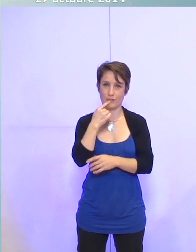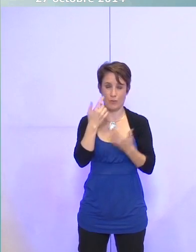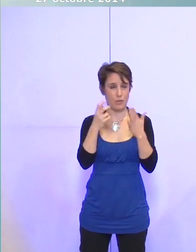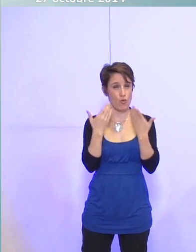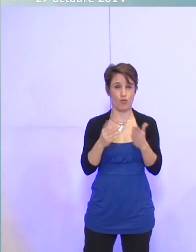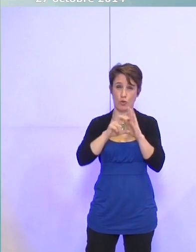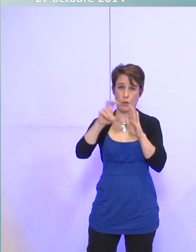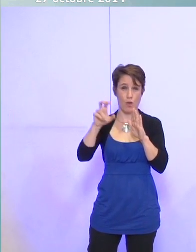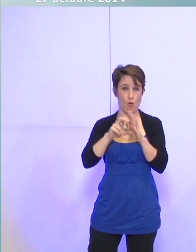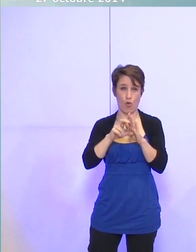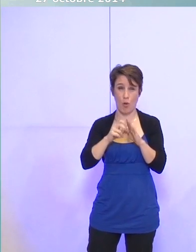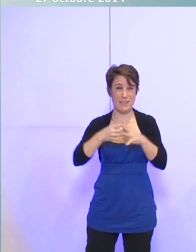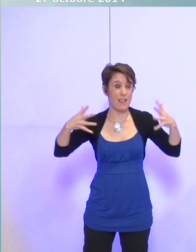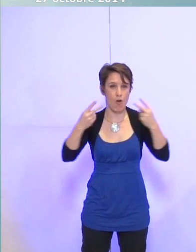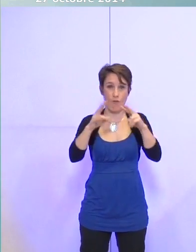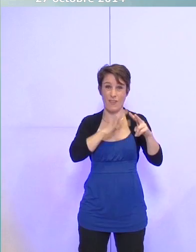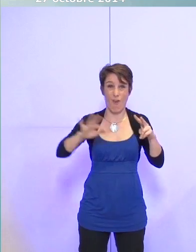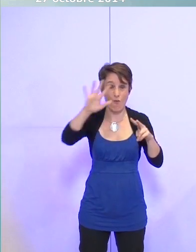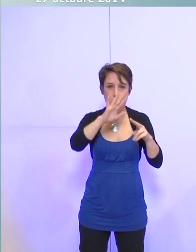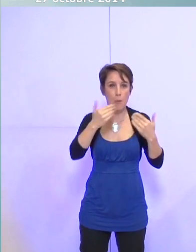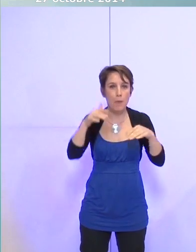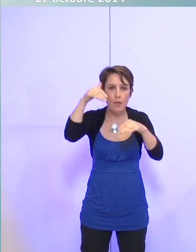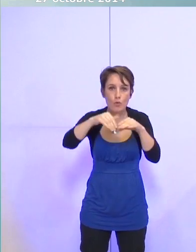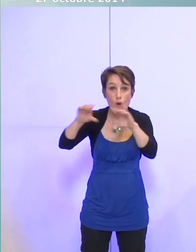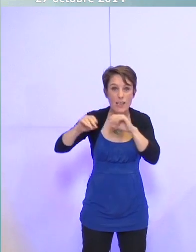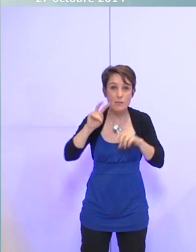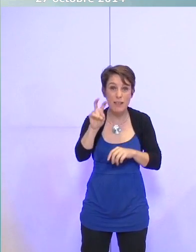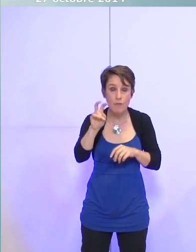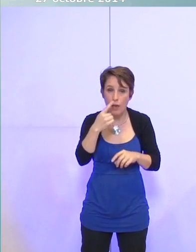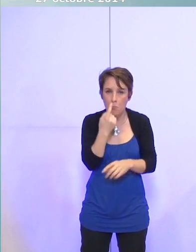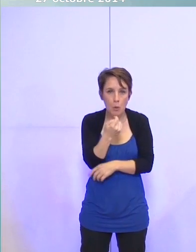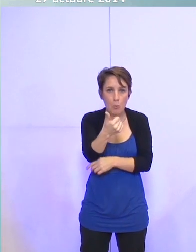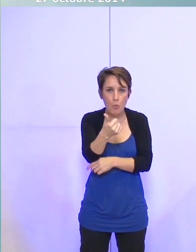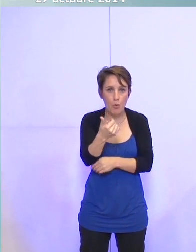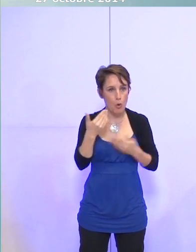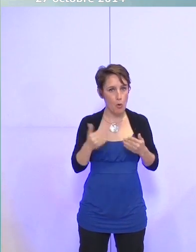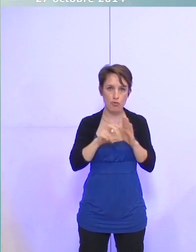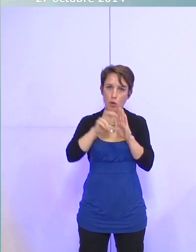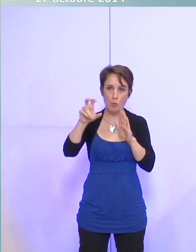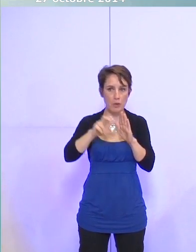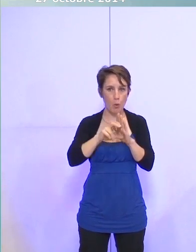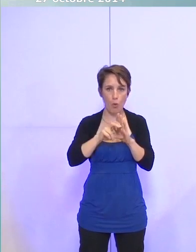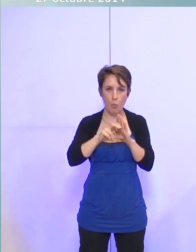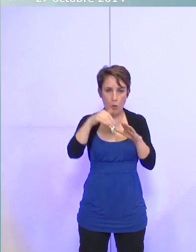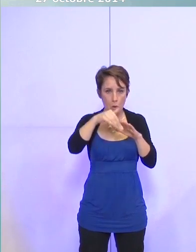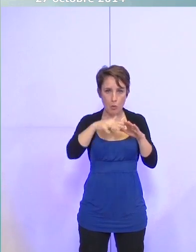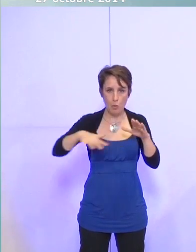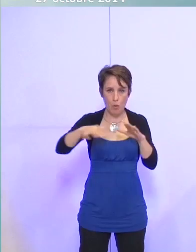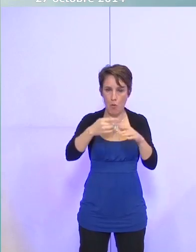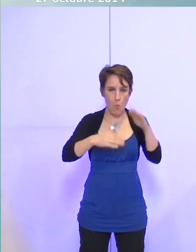qui offre le moins de surface d'espace vert à ses habitants. Grenoble est aujourd'hui devenue une ville bien trop